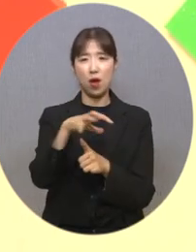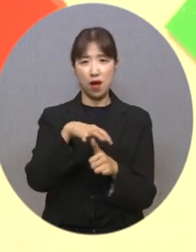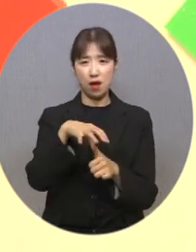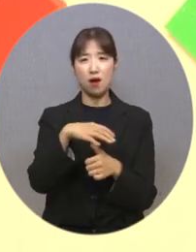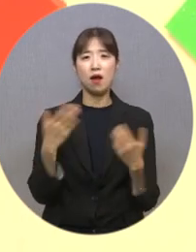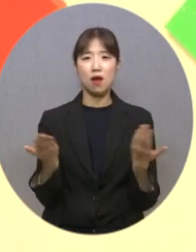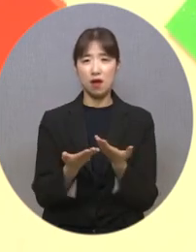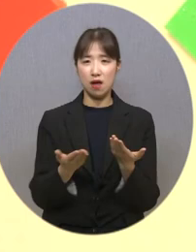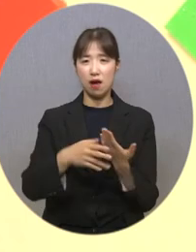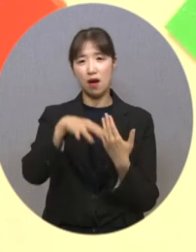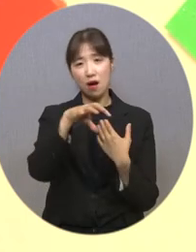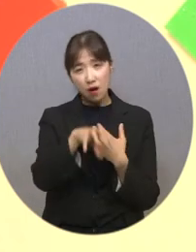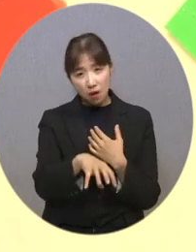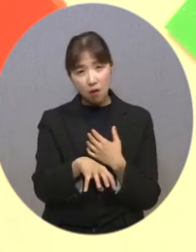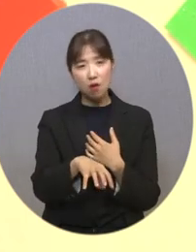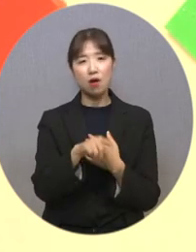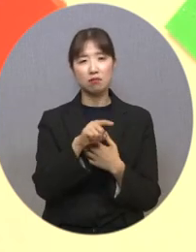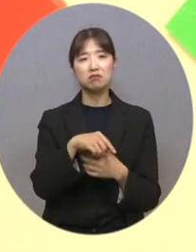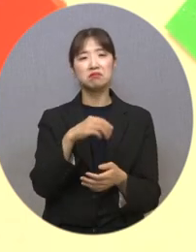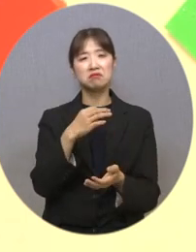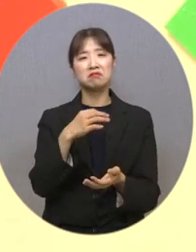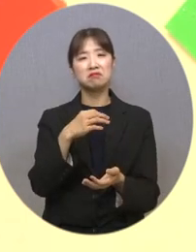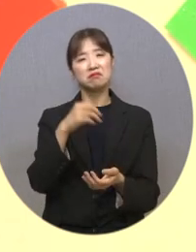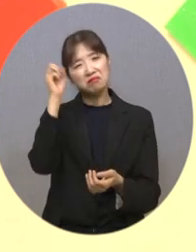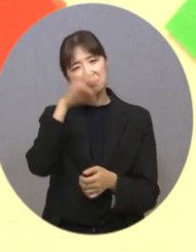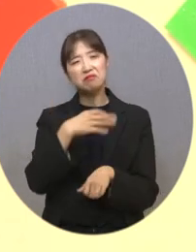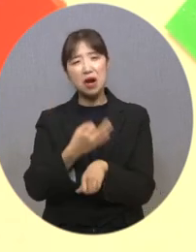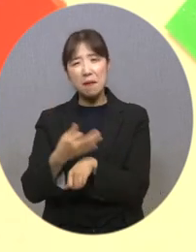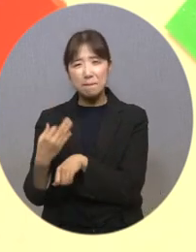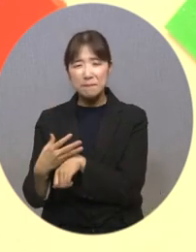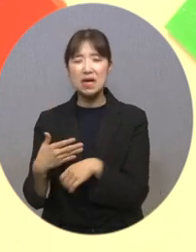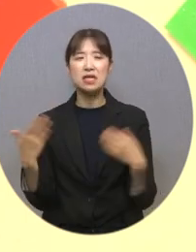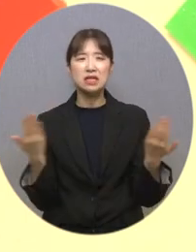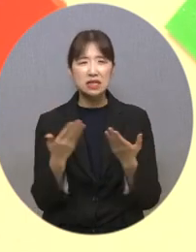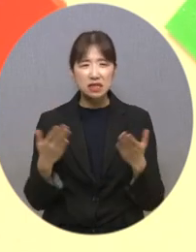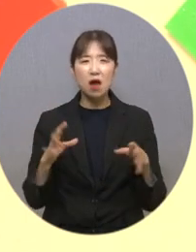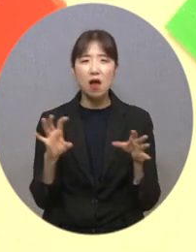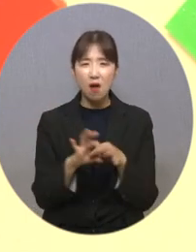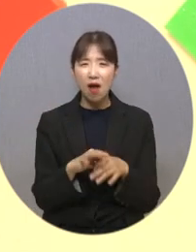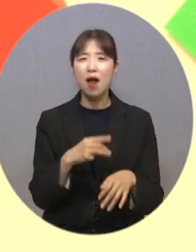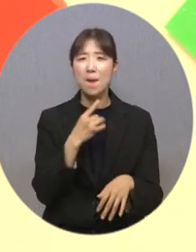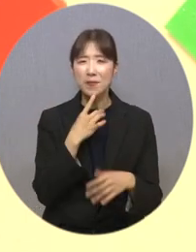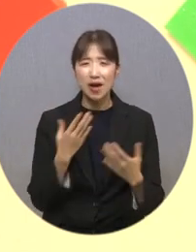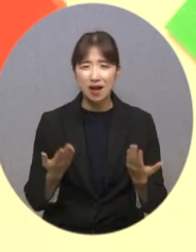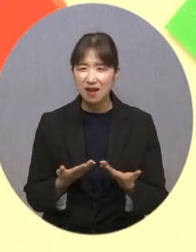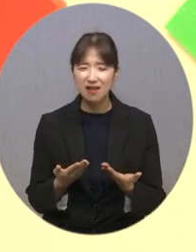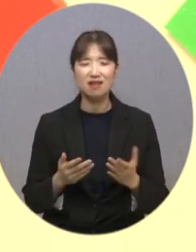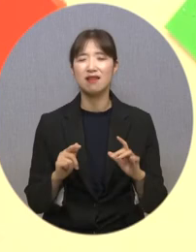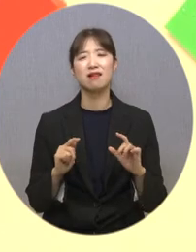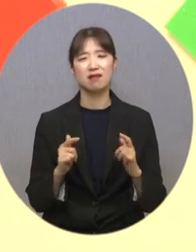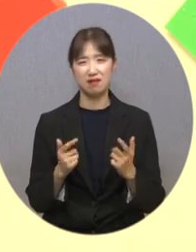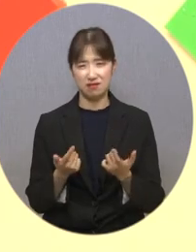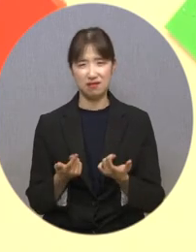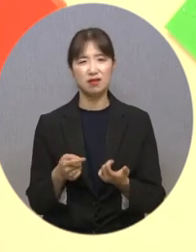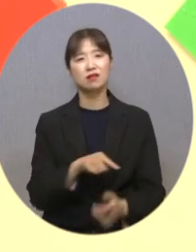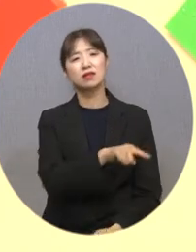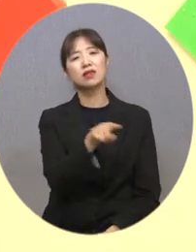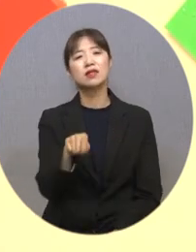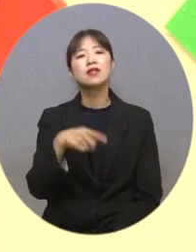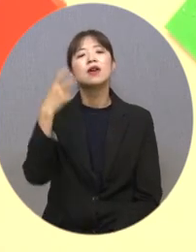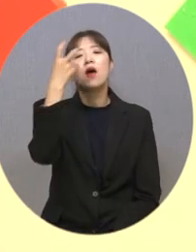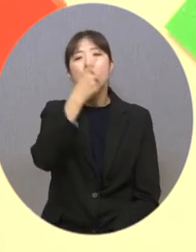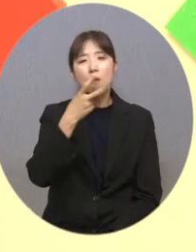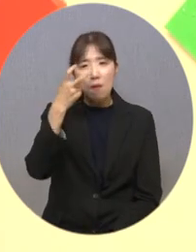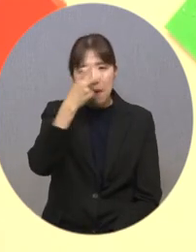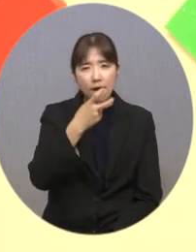작업장에서는 단지 어떤 이 직업에 관련돼서 그 업무만 하는 게 아니라 그들을 보호